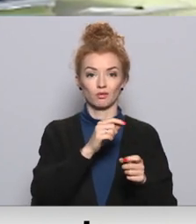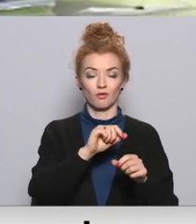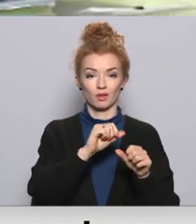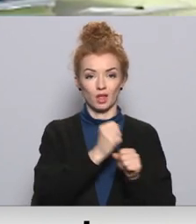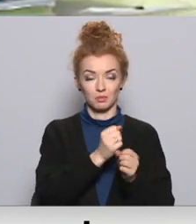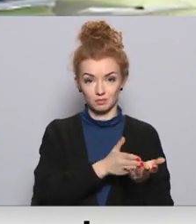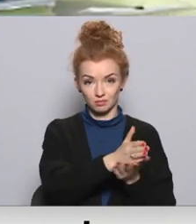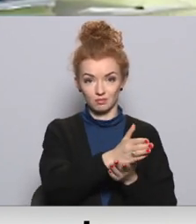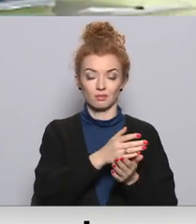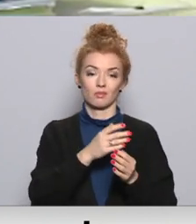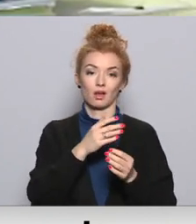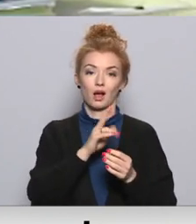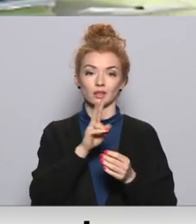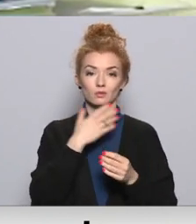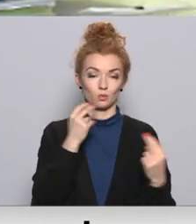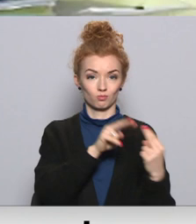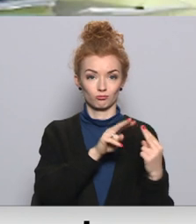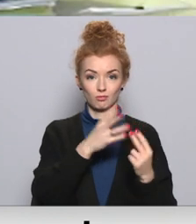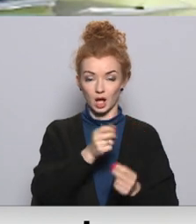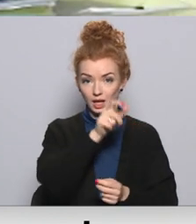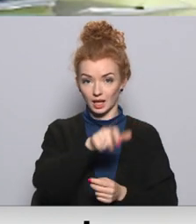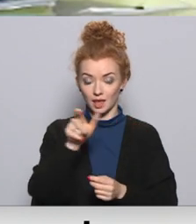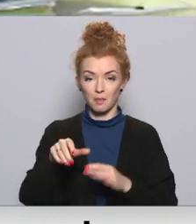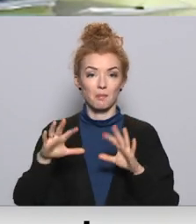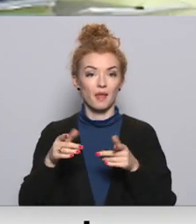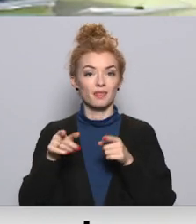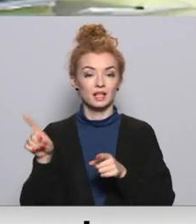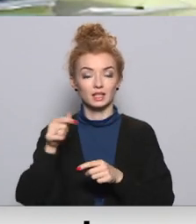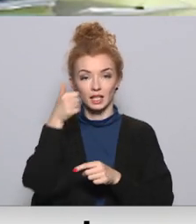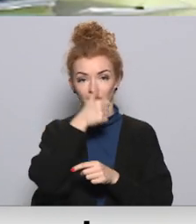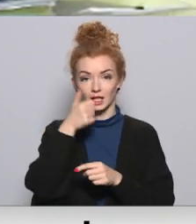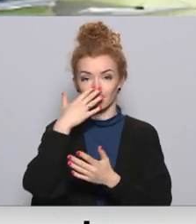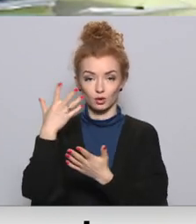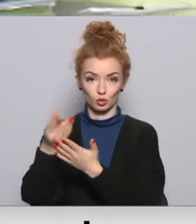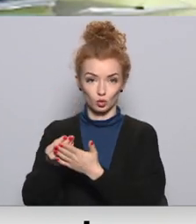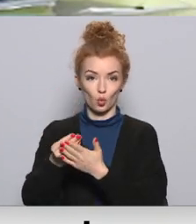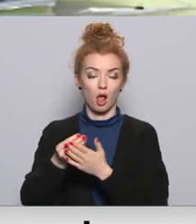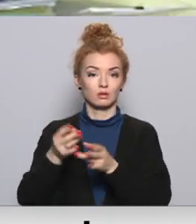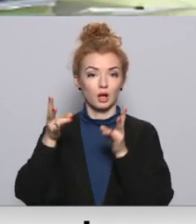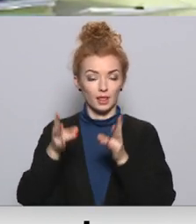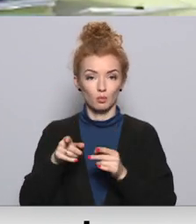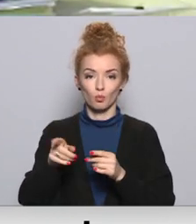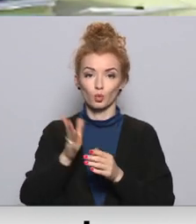no risinājumiem. Bet es uzsveru vēlreiz, ka tas ir individuāli, katrs gadījums tiks izvērtēts atsevišķi.